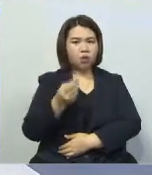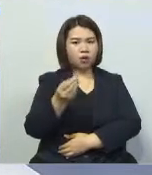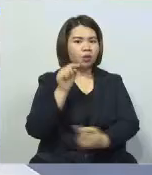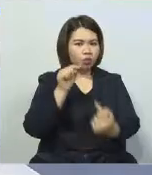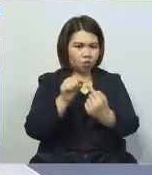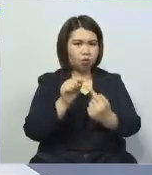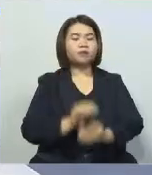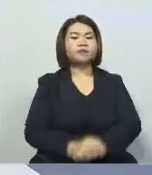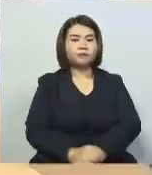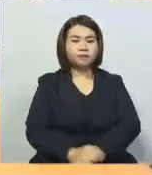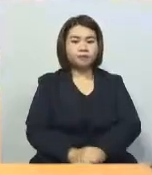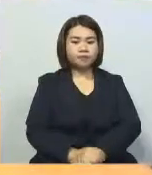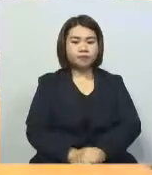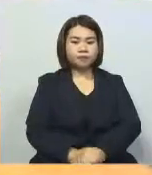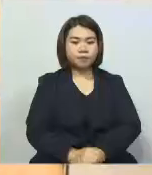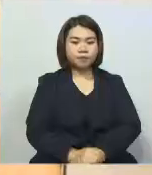านะครับ